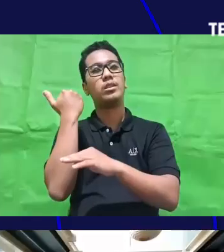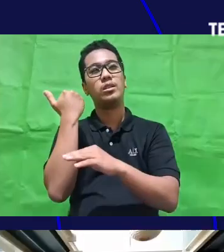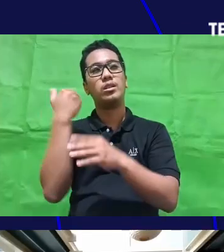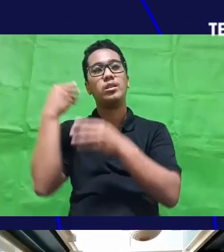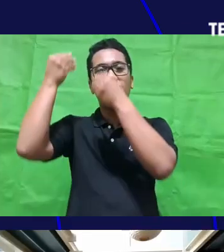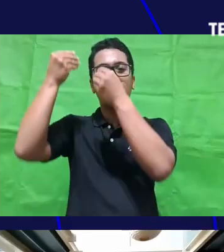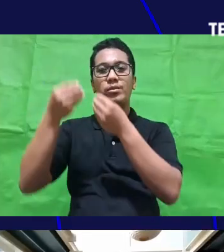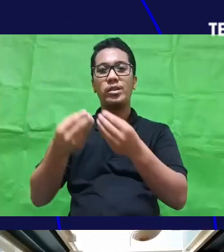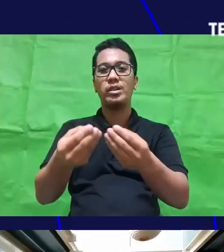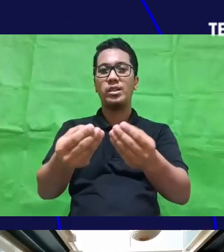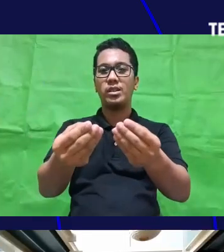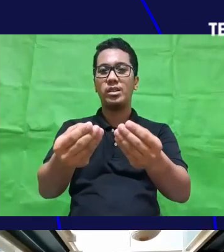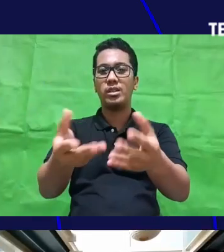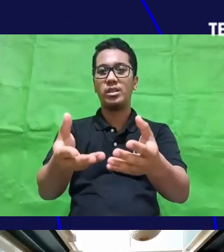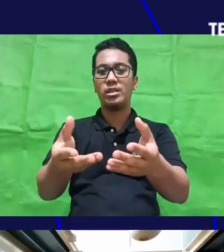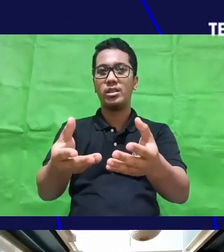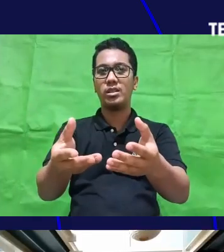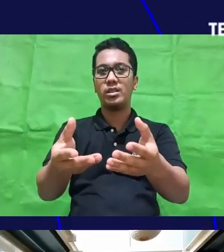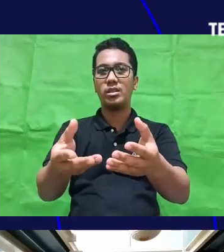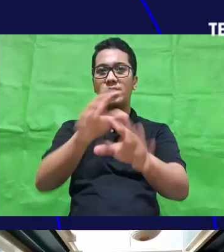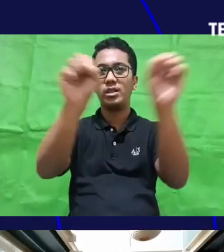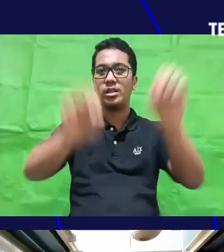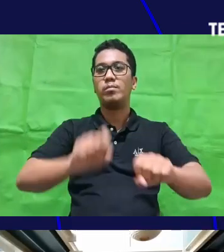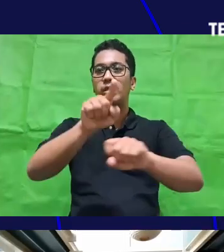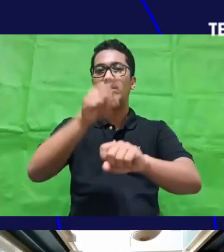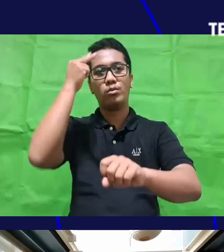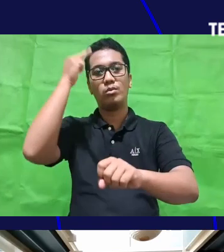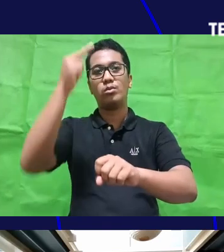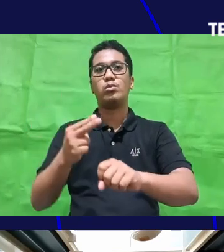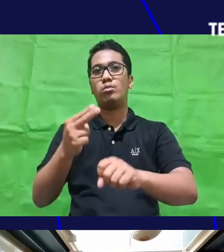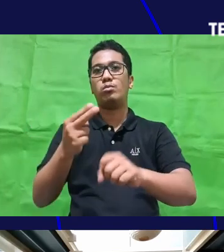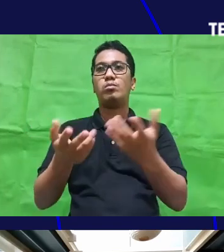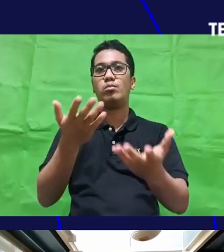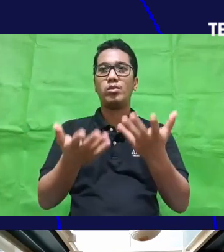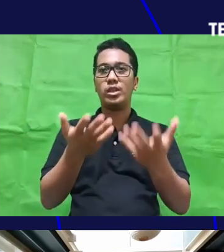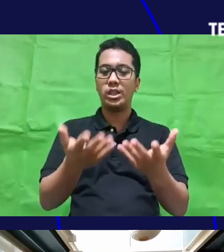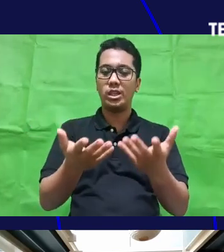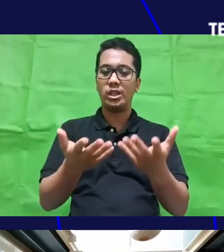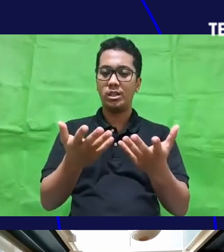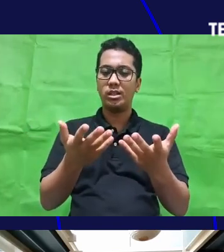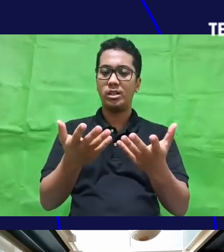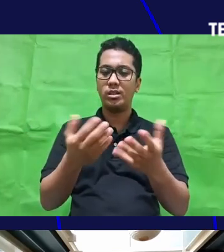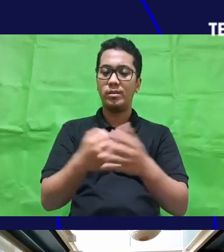menawarkan sistem itu untuk memungkinkan emansipasi, karena